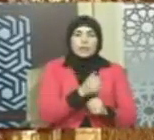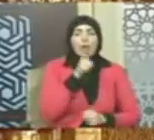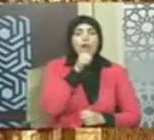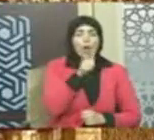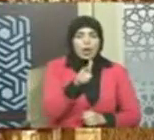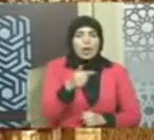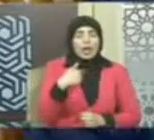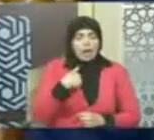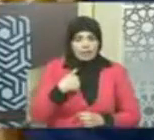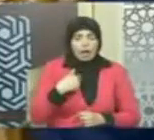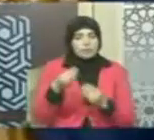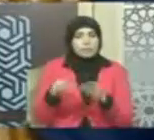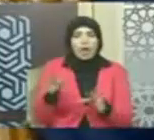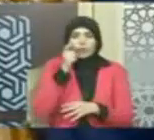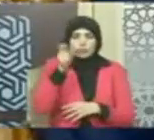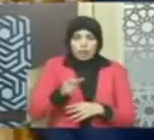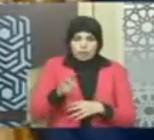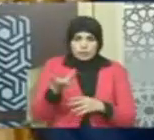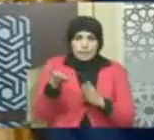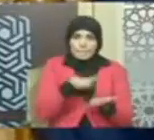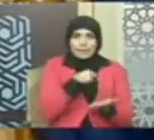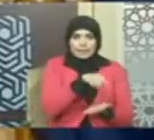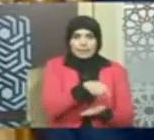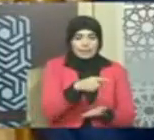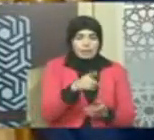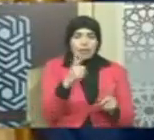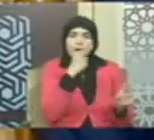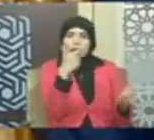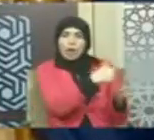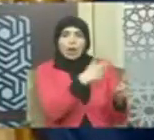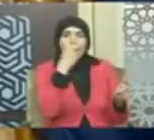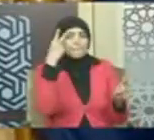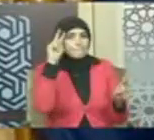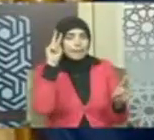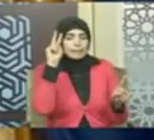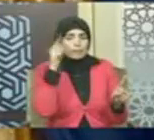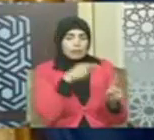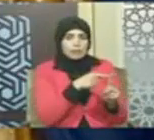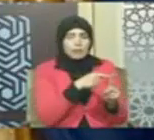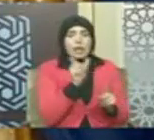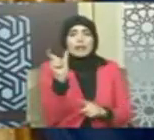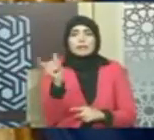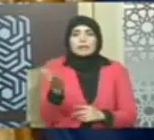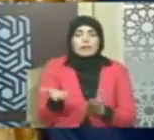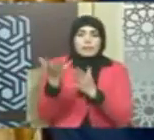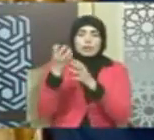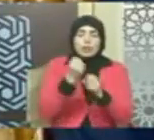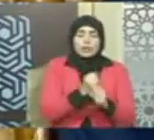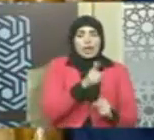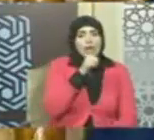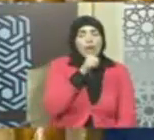قالوا: من يا رسول الله؟ قال صلى الله عليه وسلم: إني أفقد